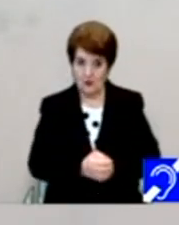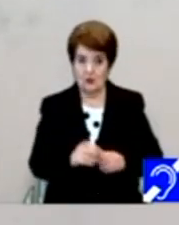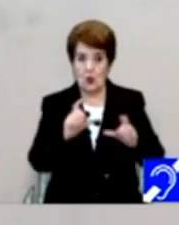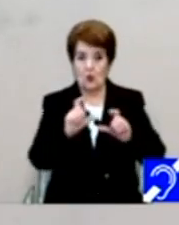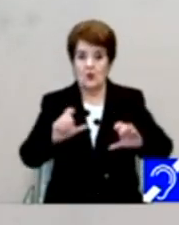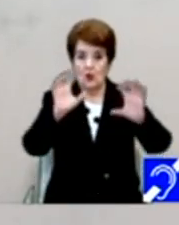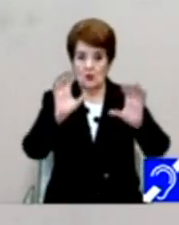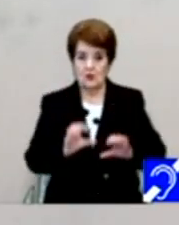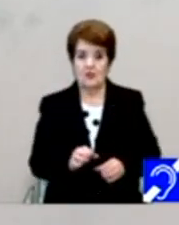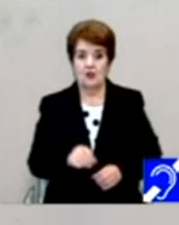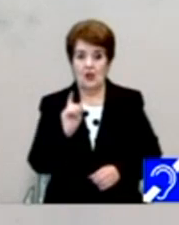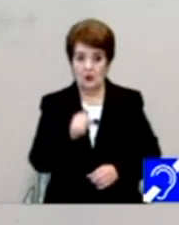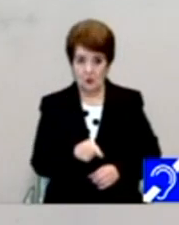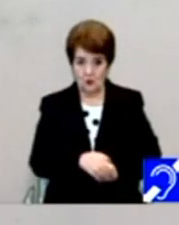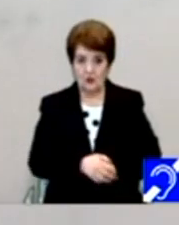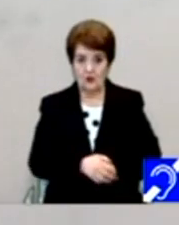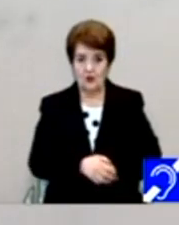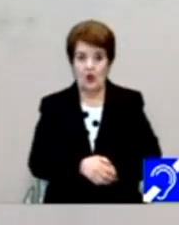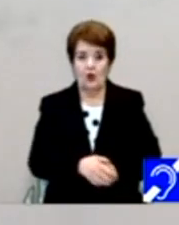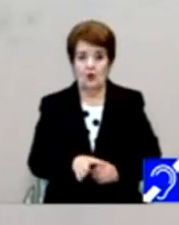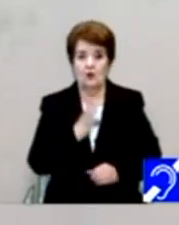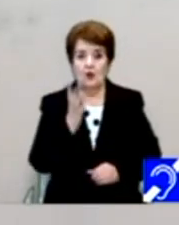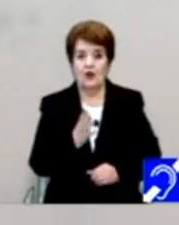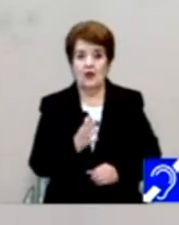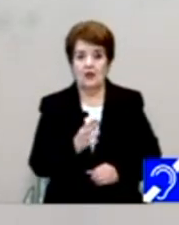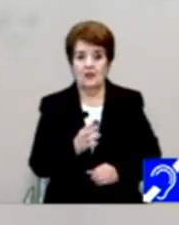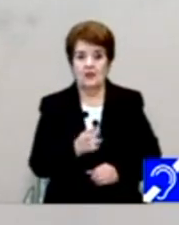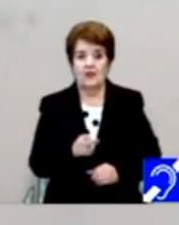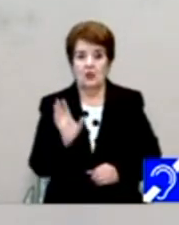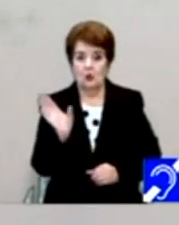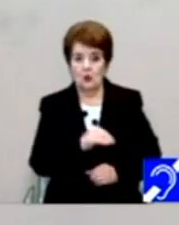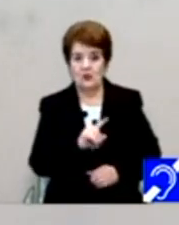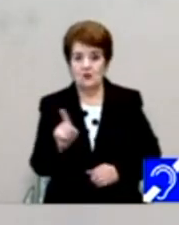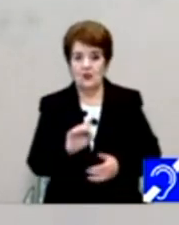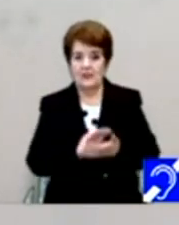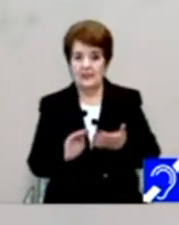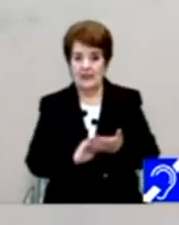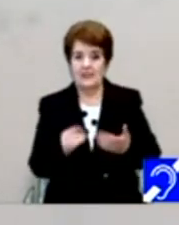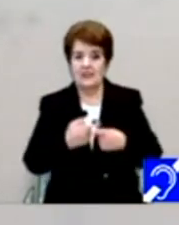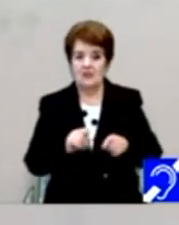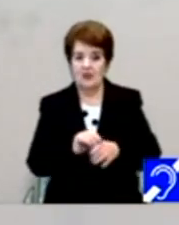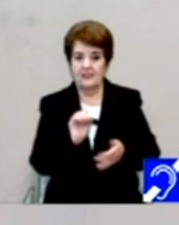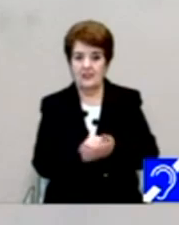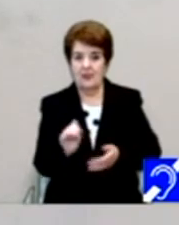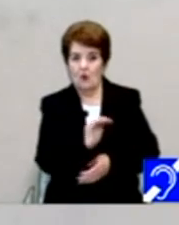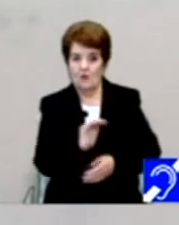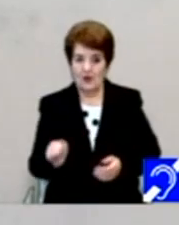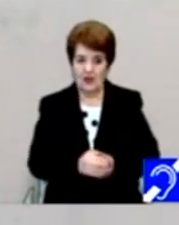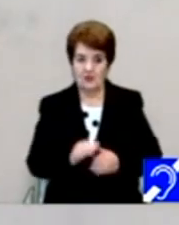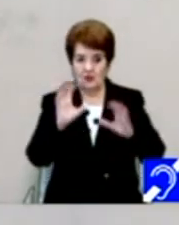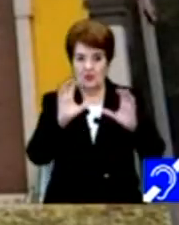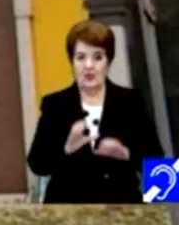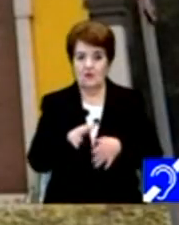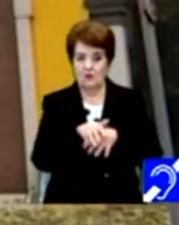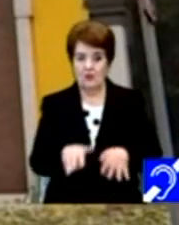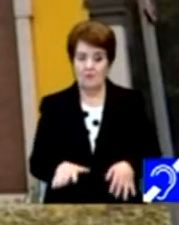Curții Constituționale, a fost respectată întocmai literalmente tot ce e scris în aceste acte oficiale și legi